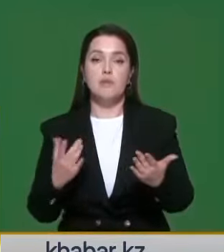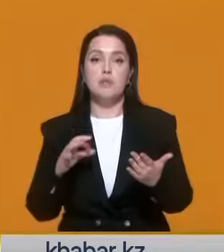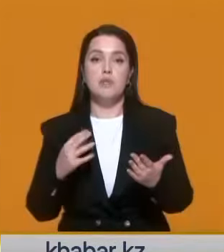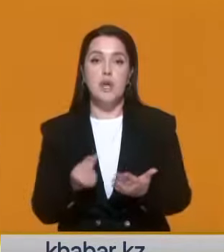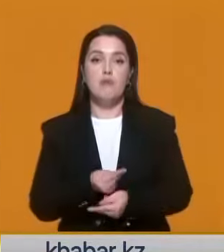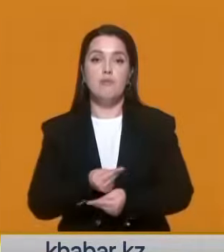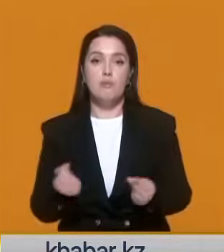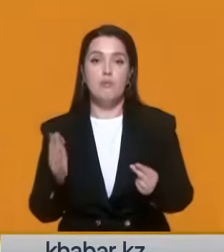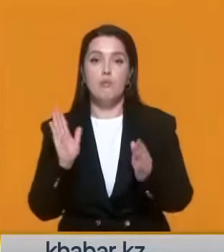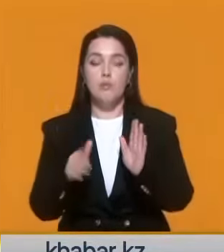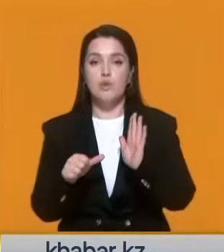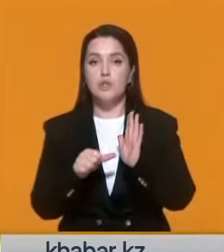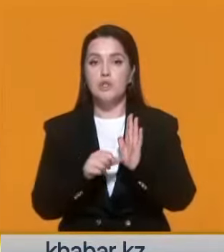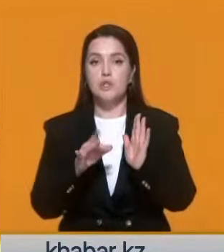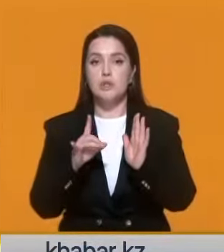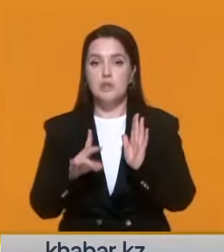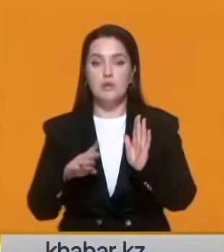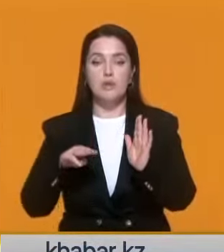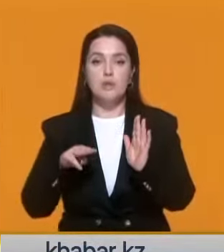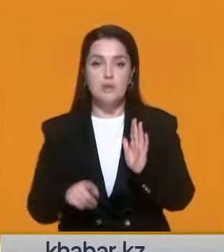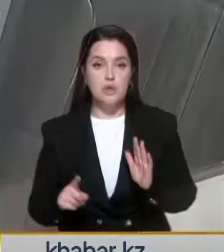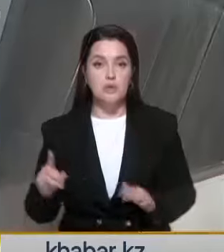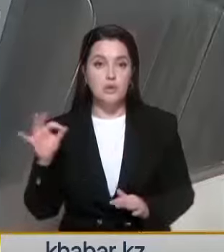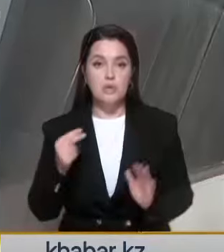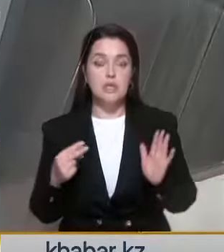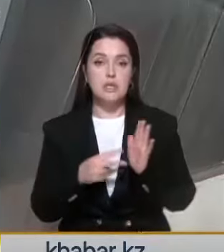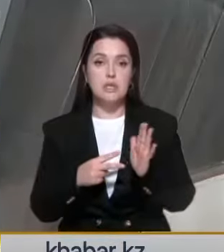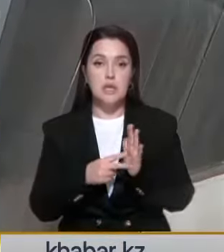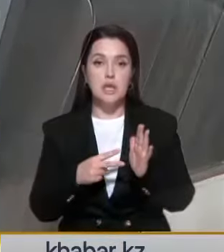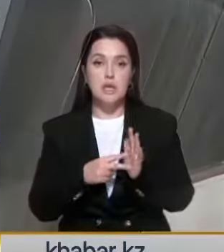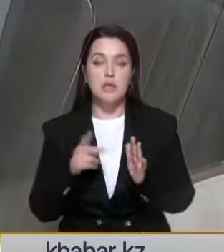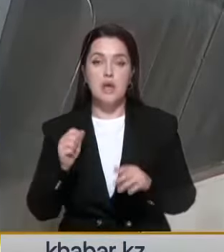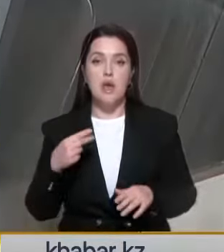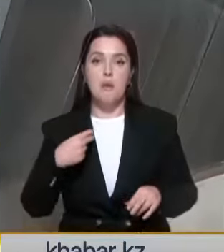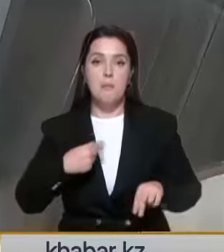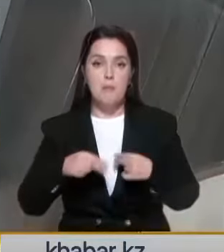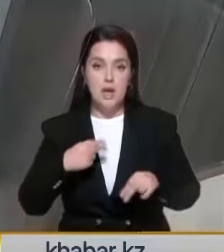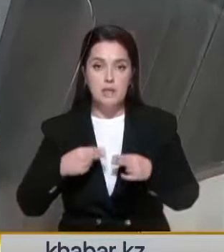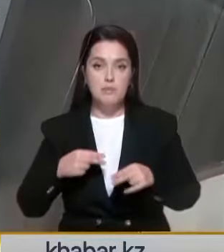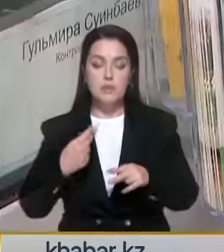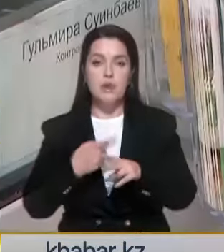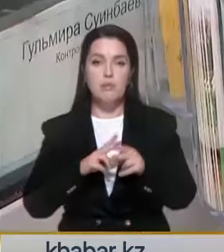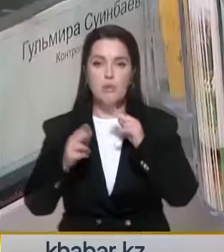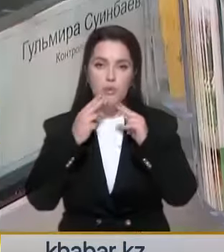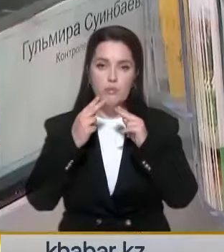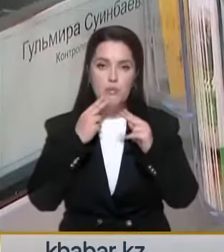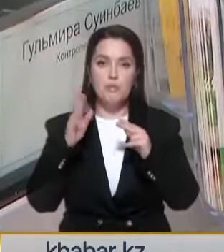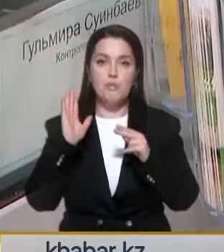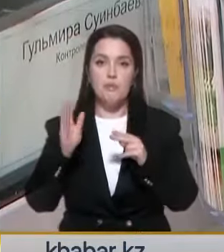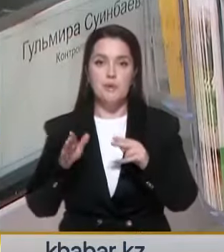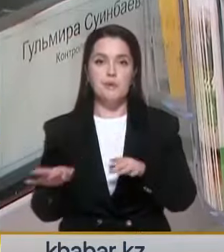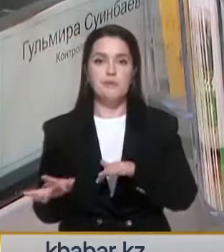42 видам социальных выплат составят свыше 6 триллионов тенге. Что касается цен на потребительские товары, то Кабмин